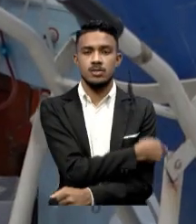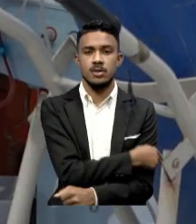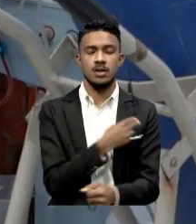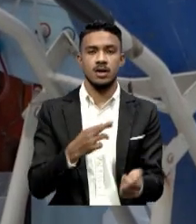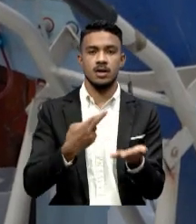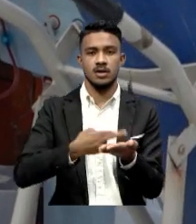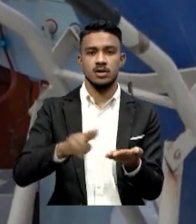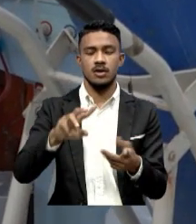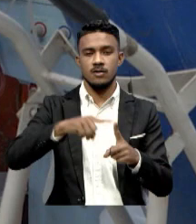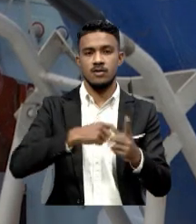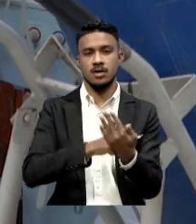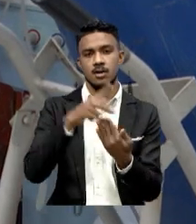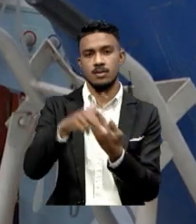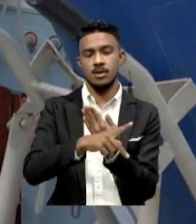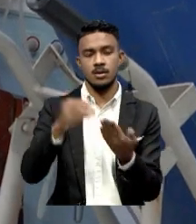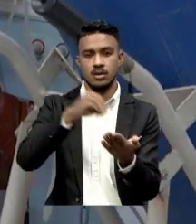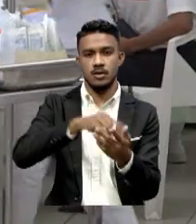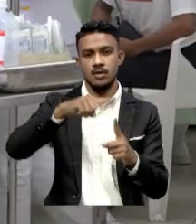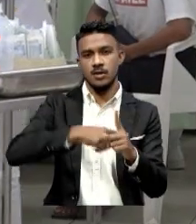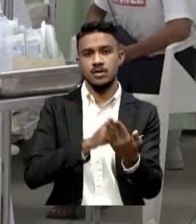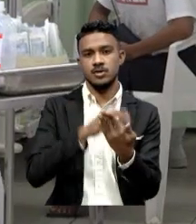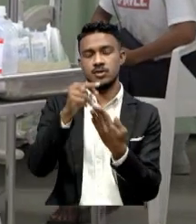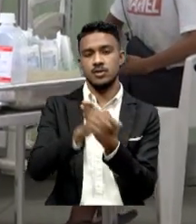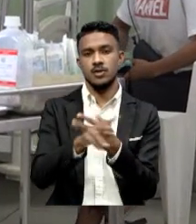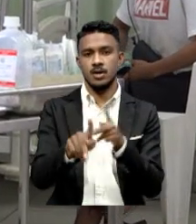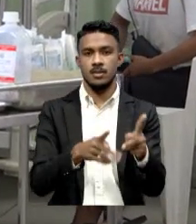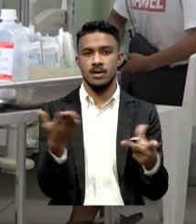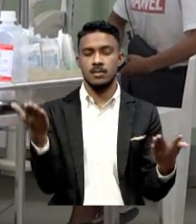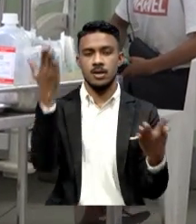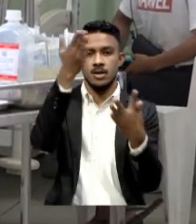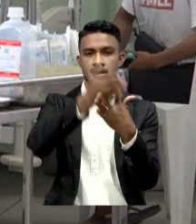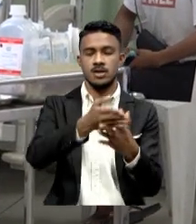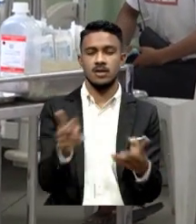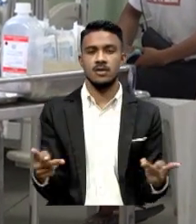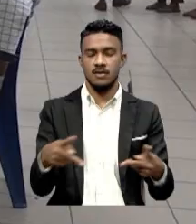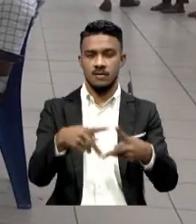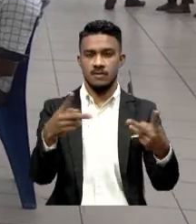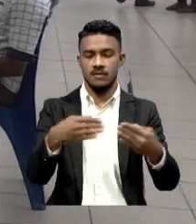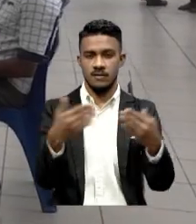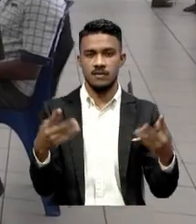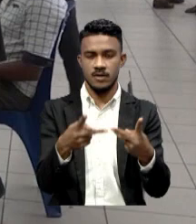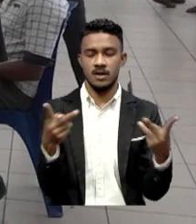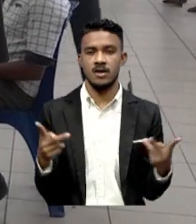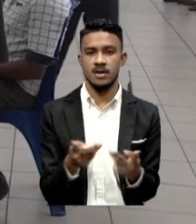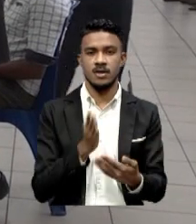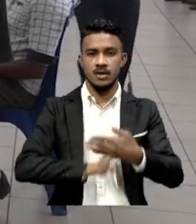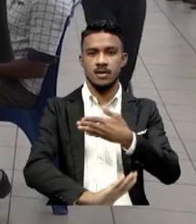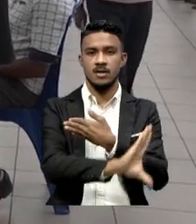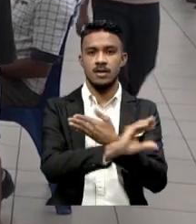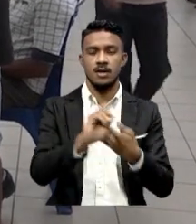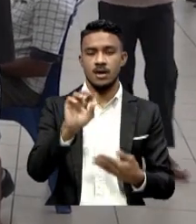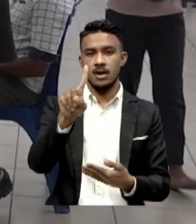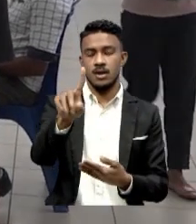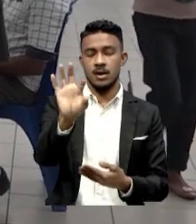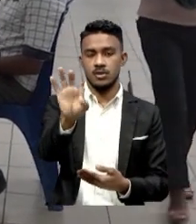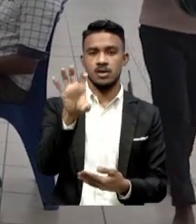fulan Abril to fulan Junyu, paciente nebe tama ia sala pediatria atusia tolulu resing ida, alta